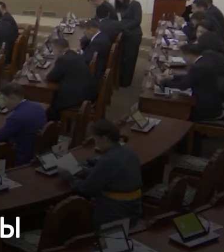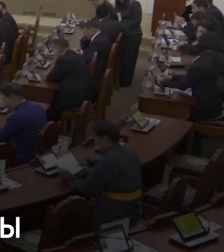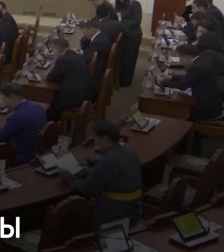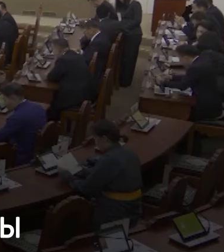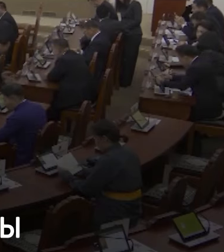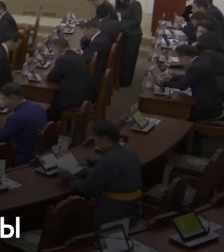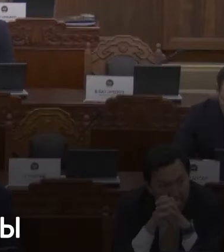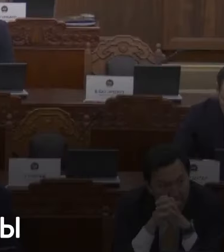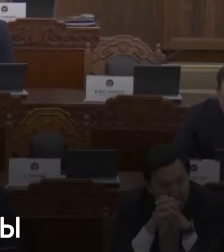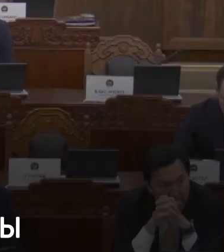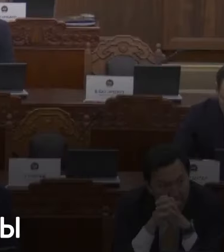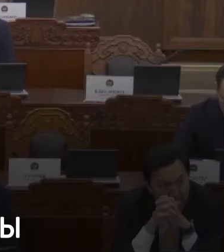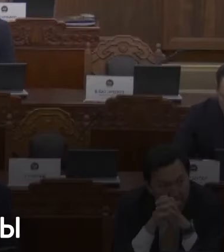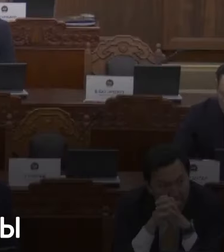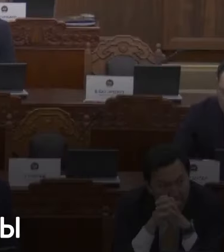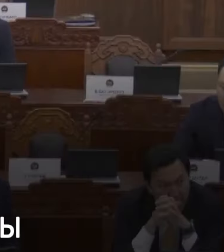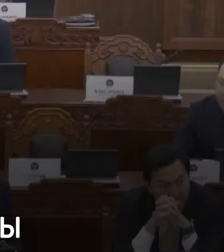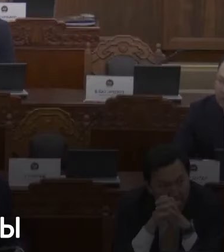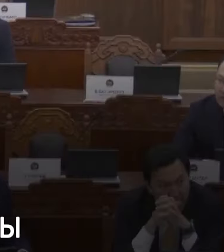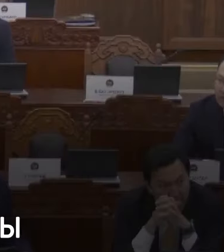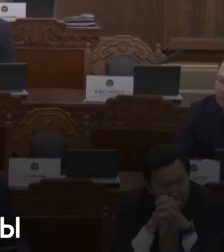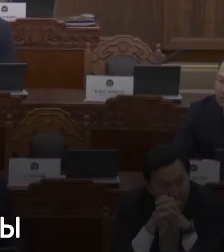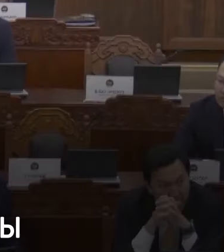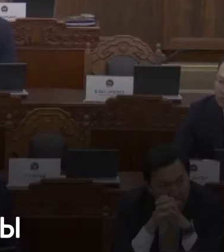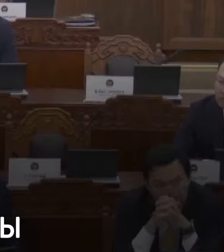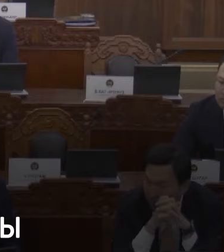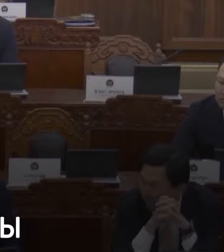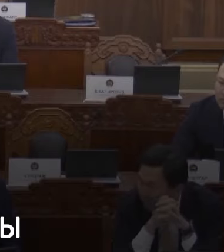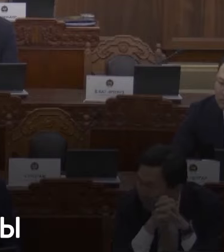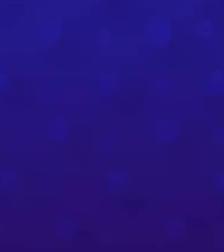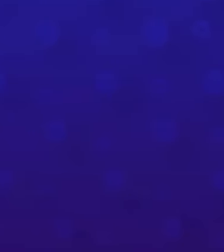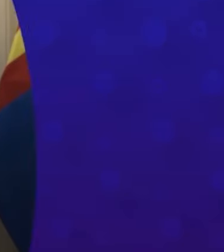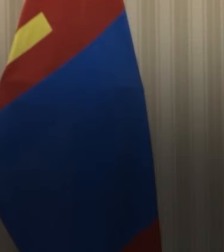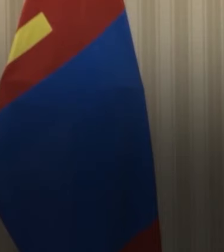Улсын хурал шинэ стратеги төлөвлөгөөтэй анхны чуулгана нийлээ.